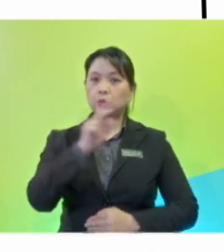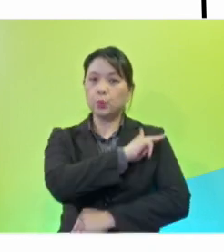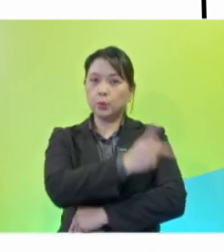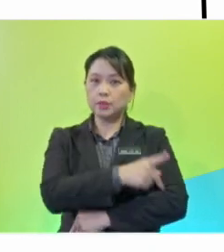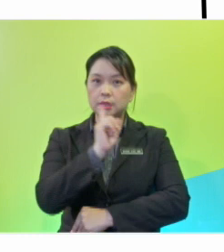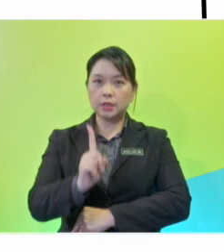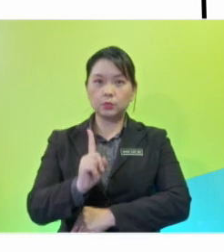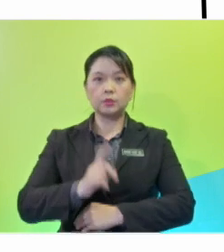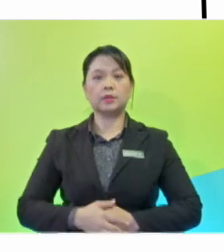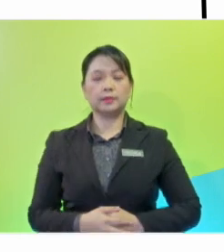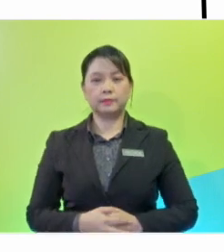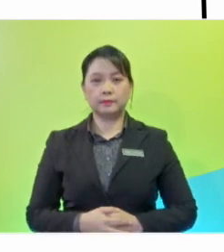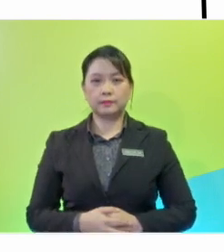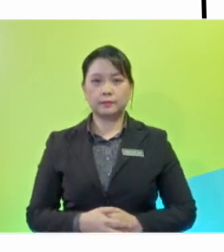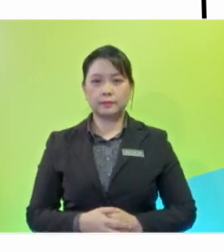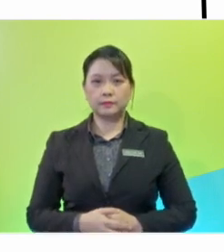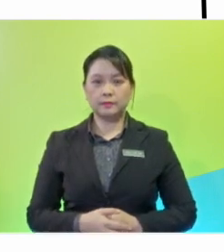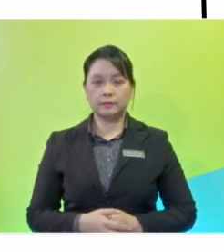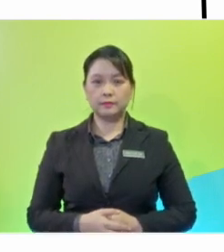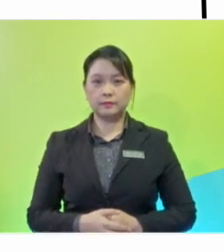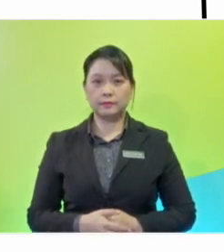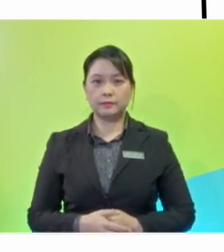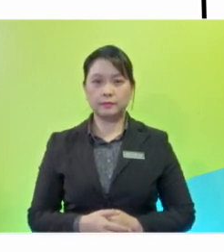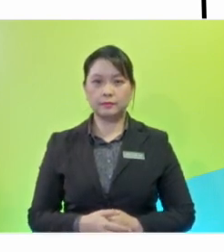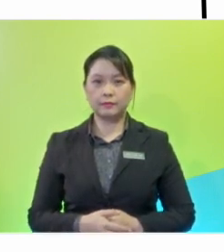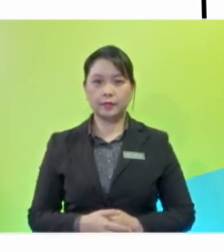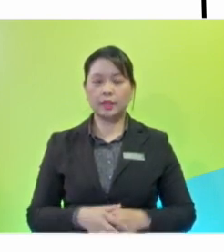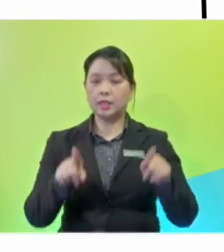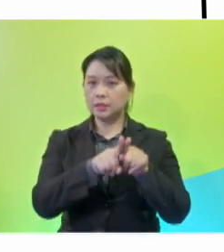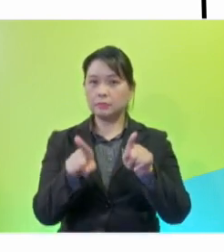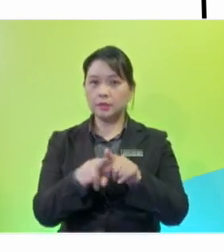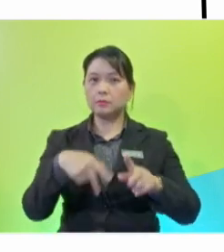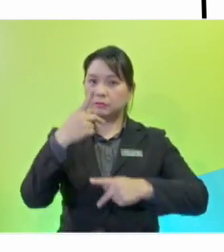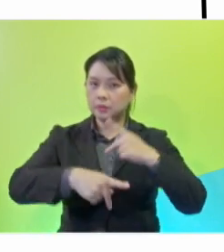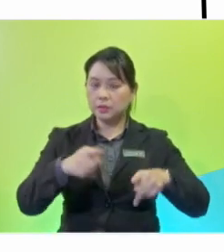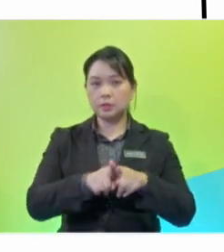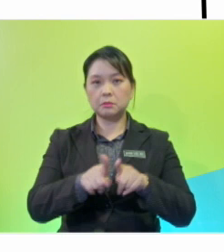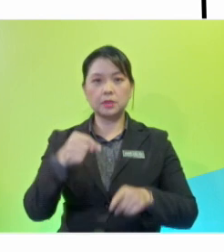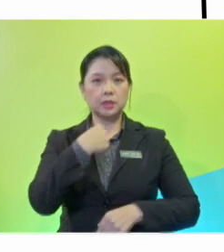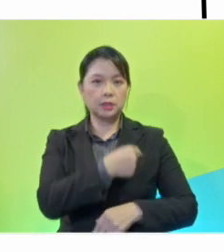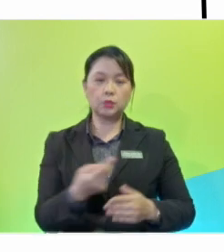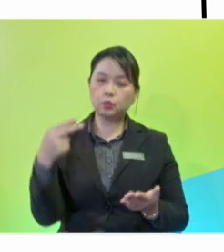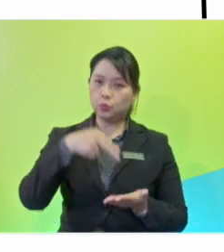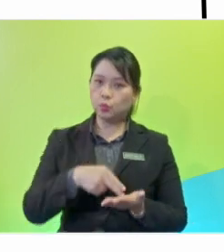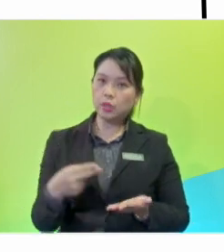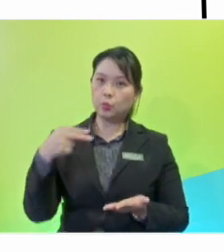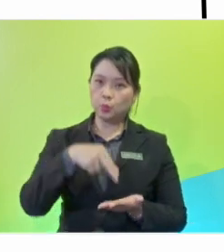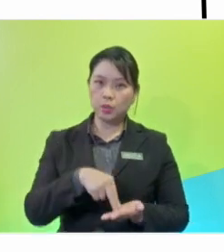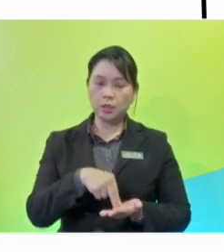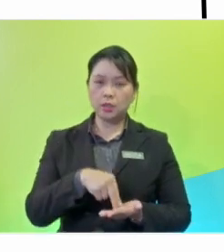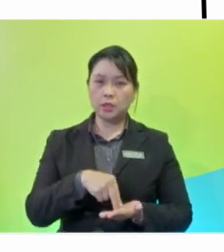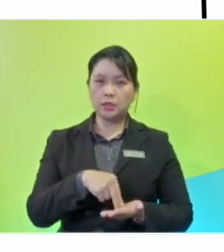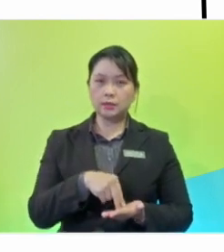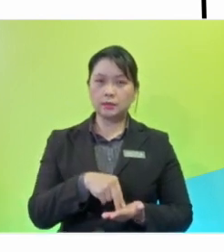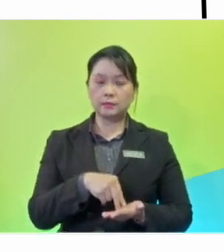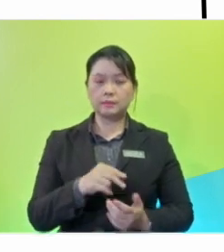depan dan kemudian 1 sama juga proses yang sama kita ulang -2 dan